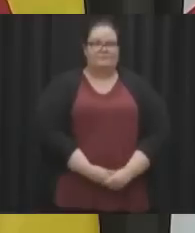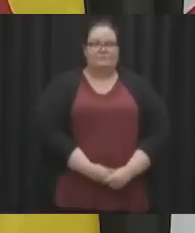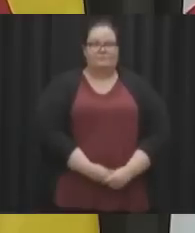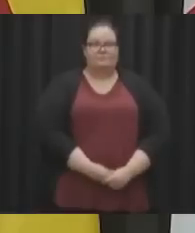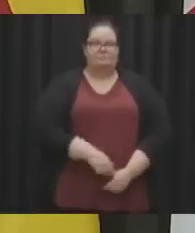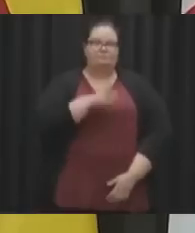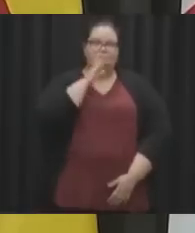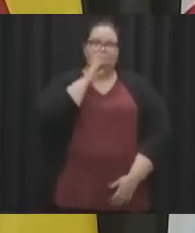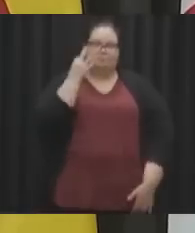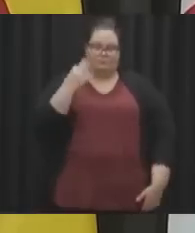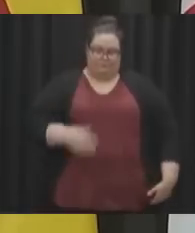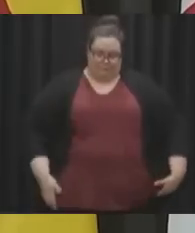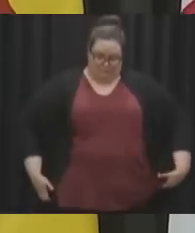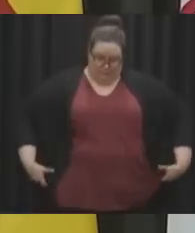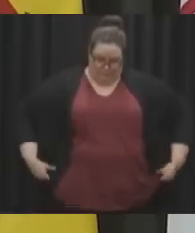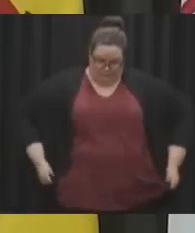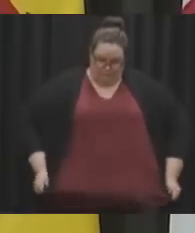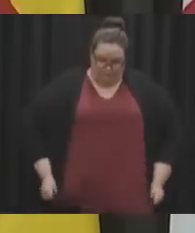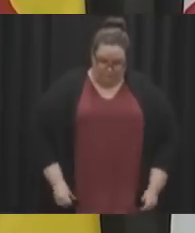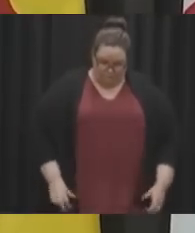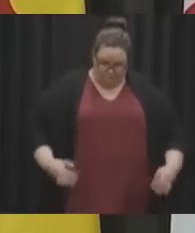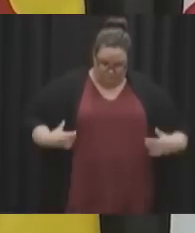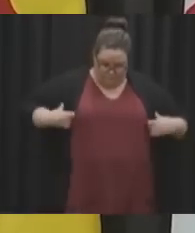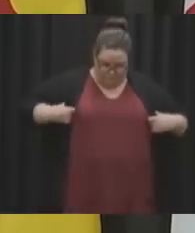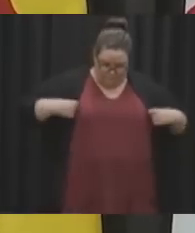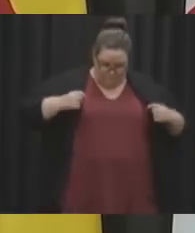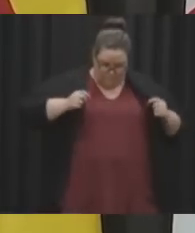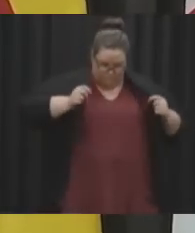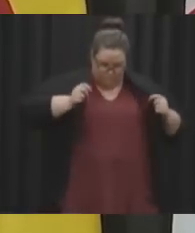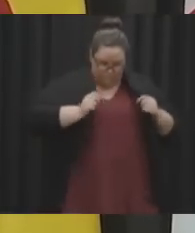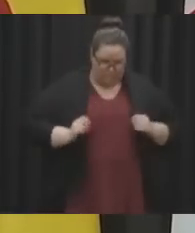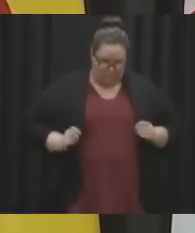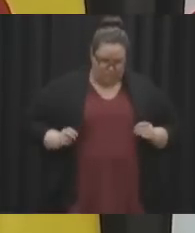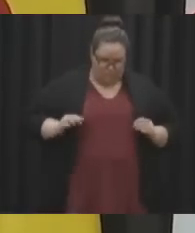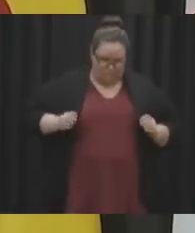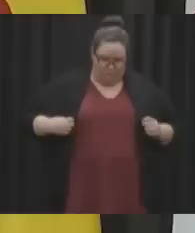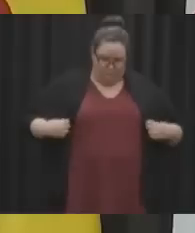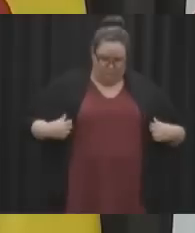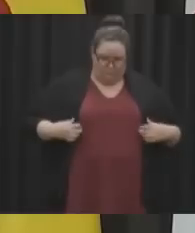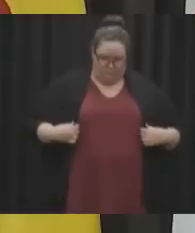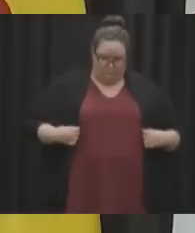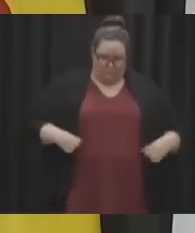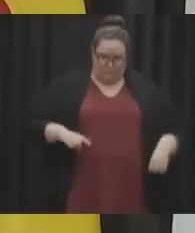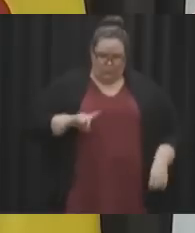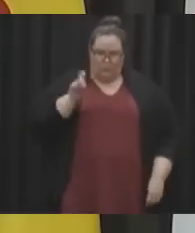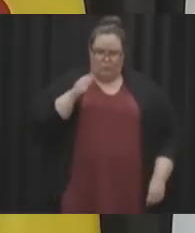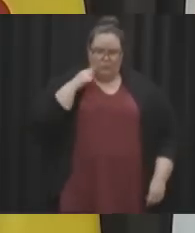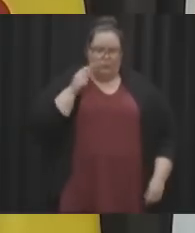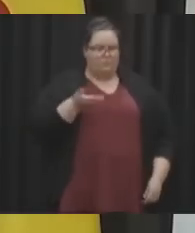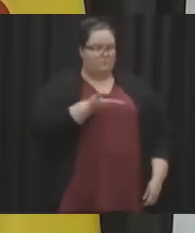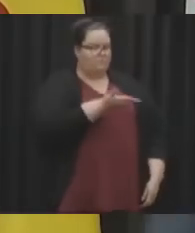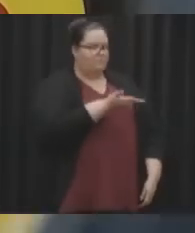va durer la fermeture dans le cas de Sugar Loaf et si c'est le cas pour l'académie?